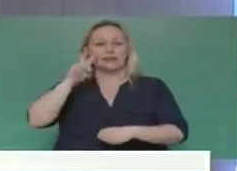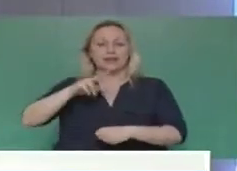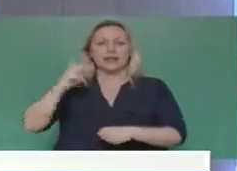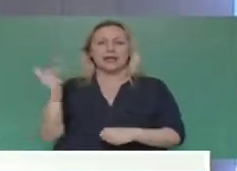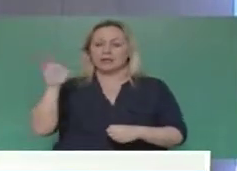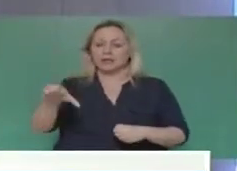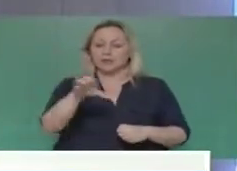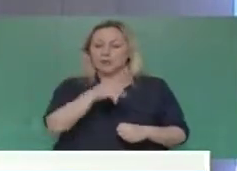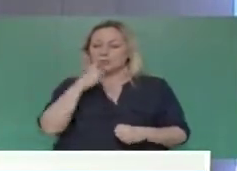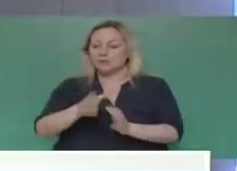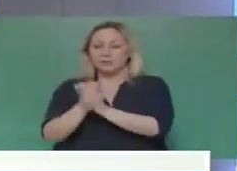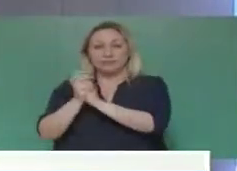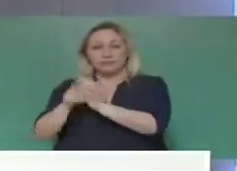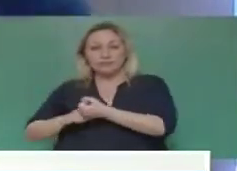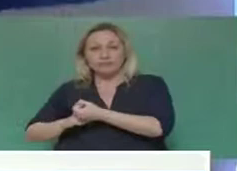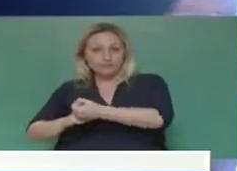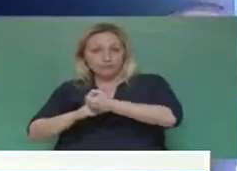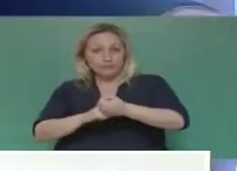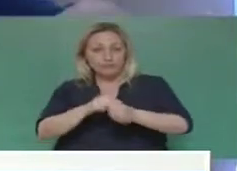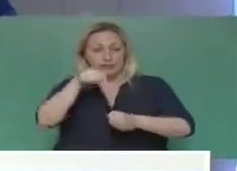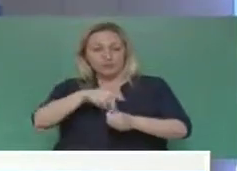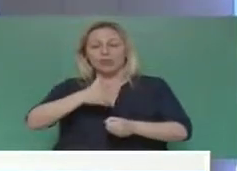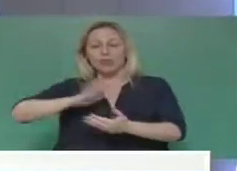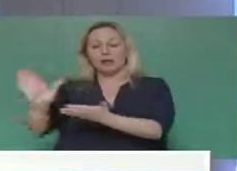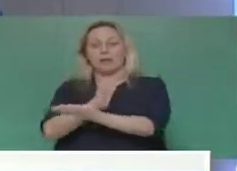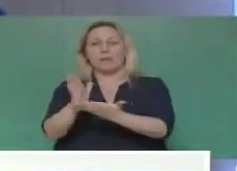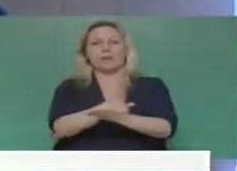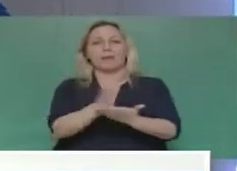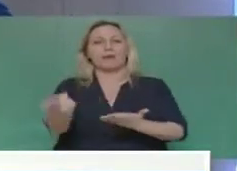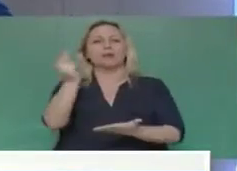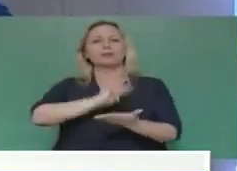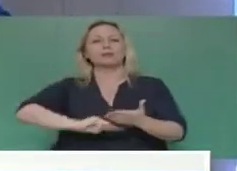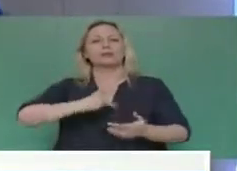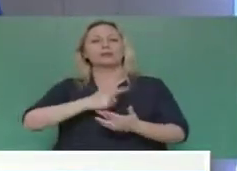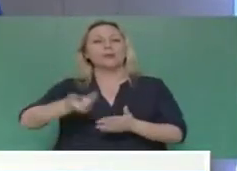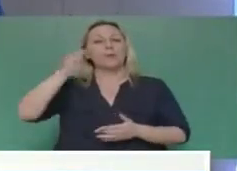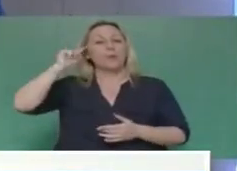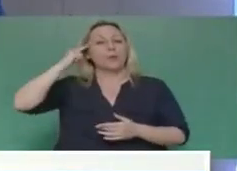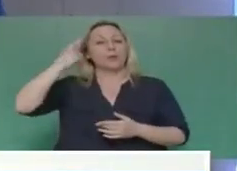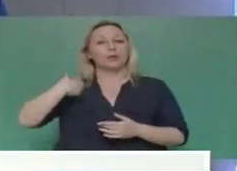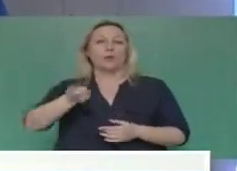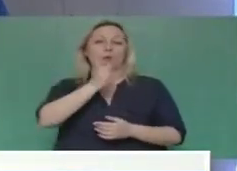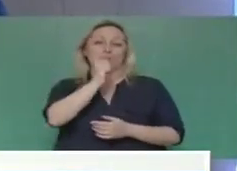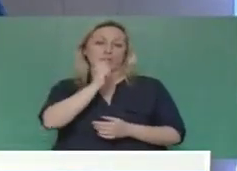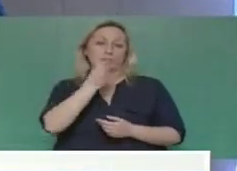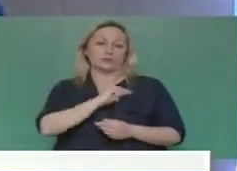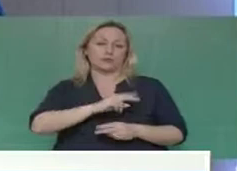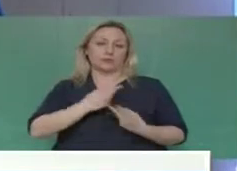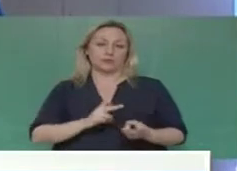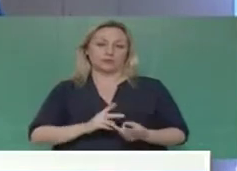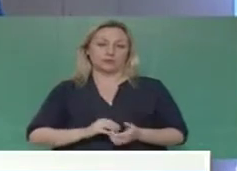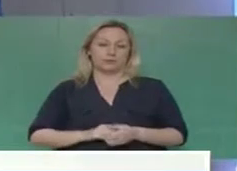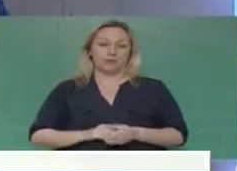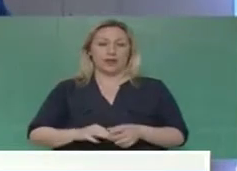δώσει περισσότερη έμφαση, έχετε να τα διαλύσει προς όφελος κομματικών σκοπιμοτήτων. Φυσικά και εμείς,